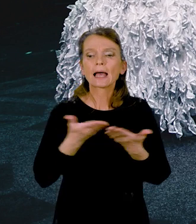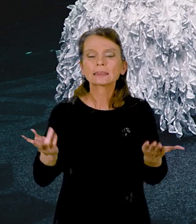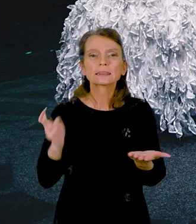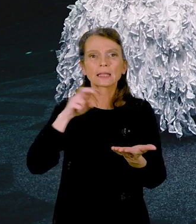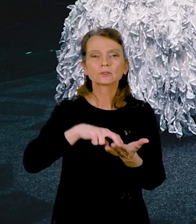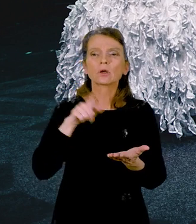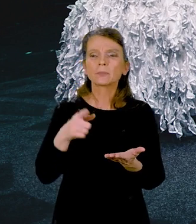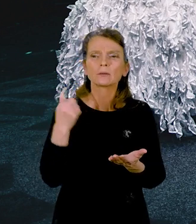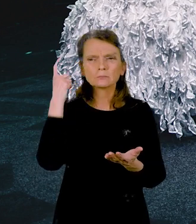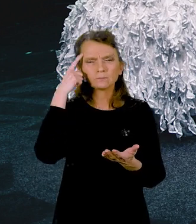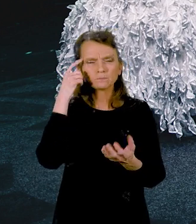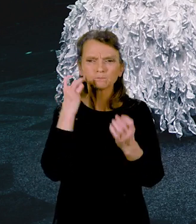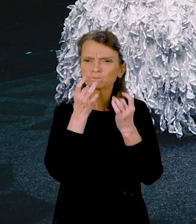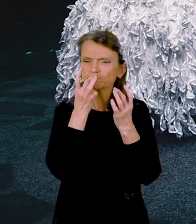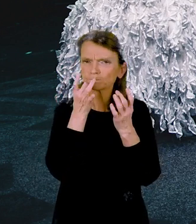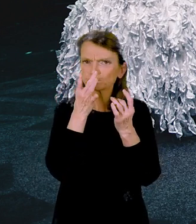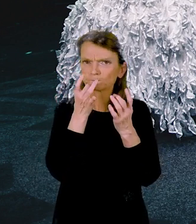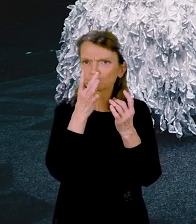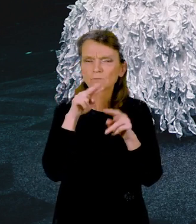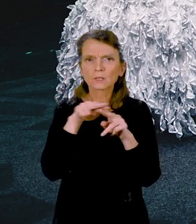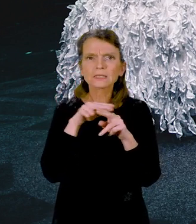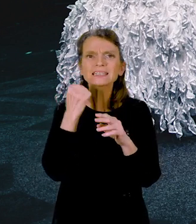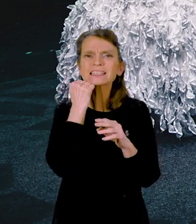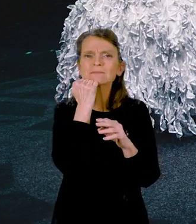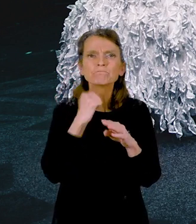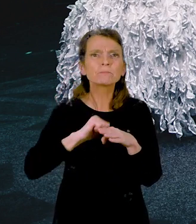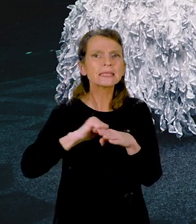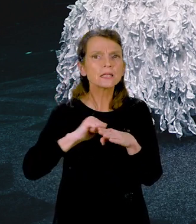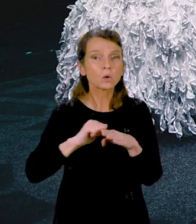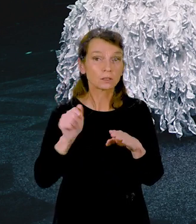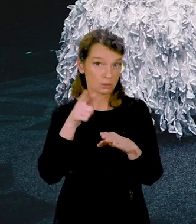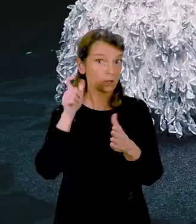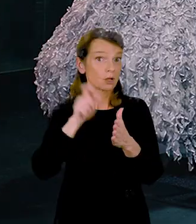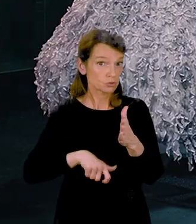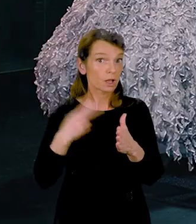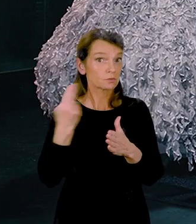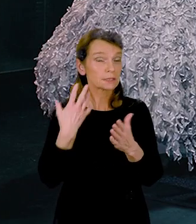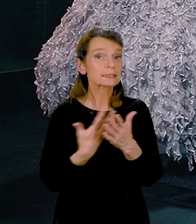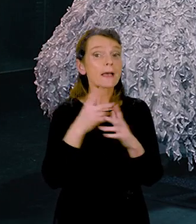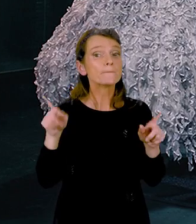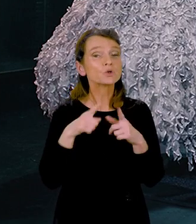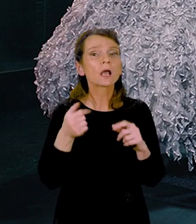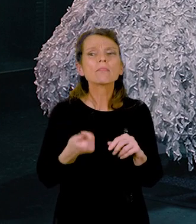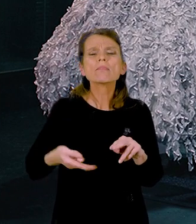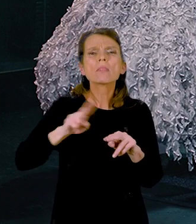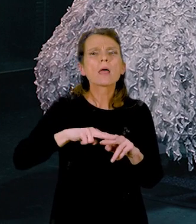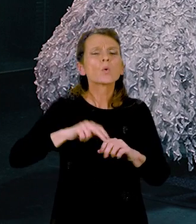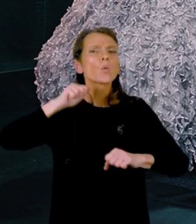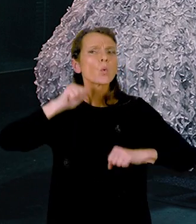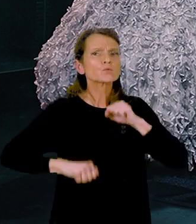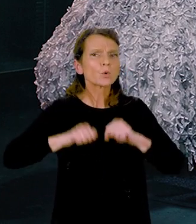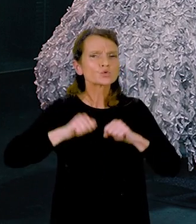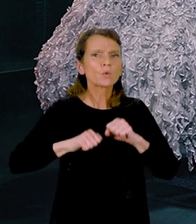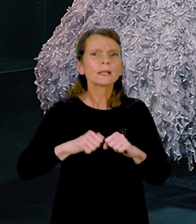nastop kultiviral in izpilil do perfektnosti, zato je tudi član v Sloveniji za muzikal najbolj